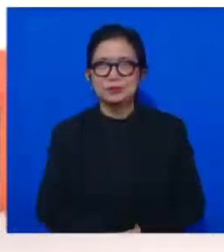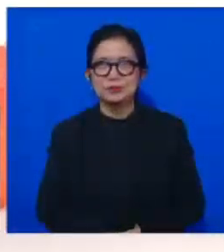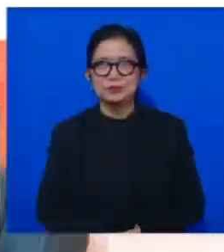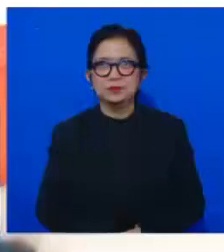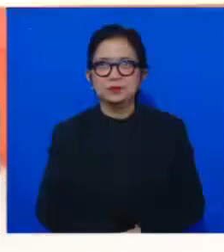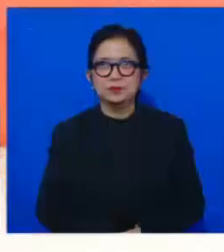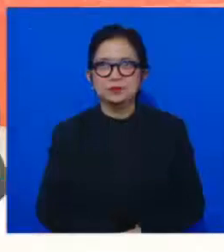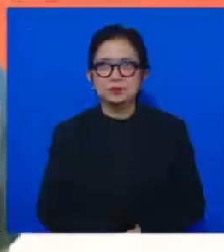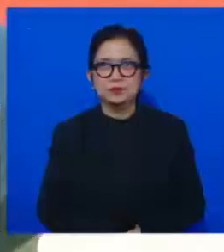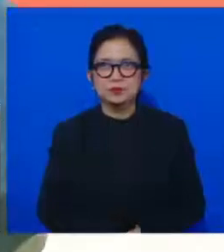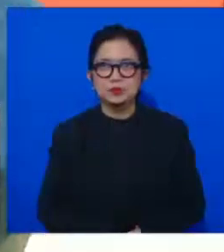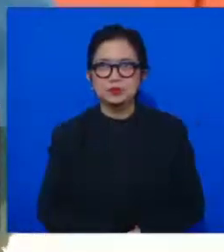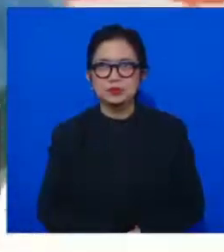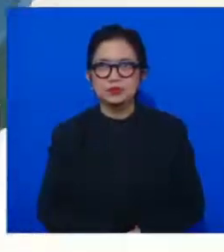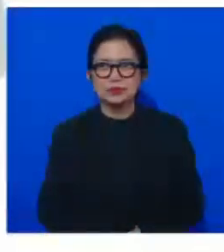lagi mas.